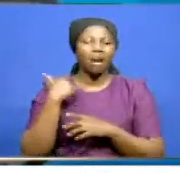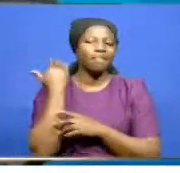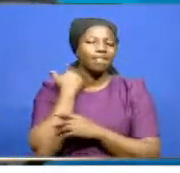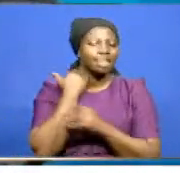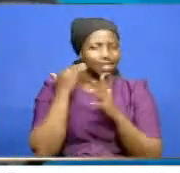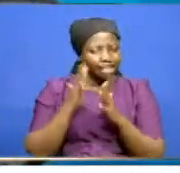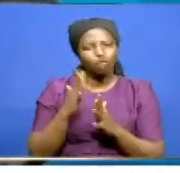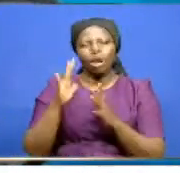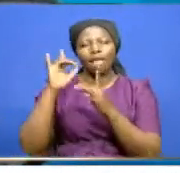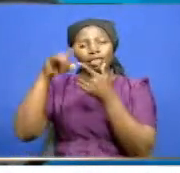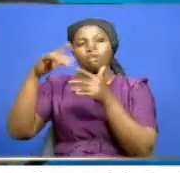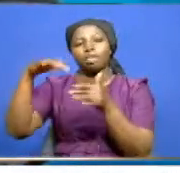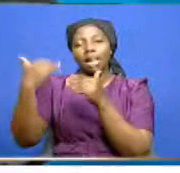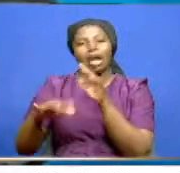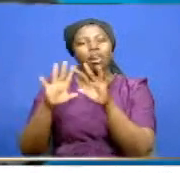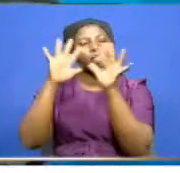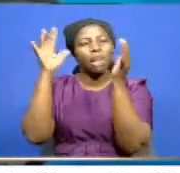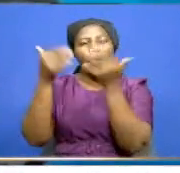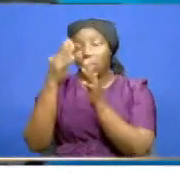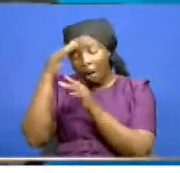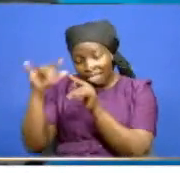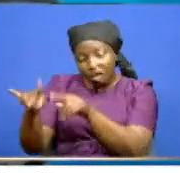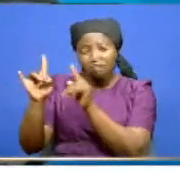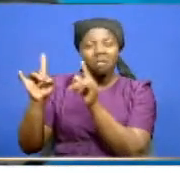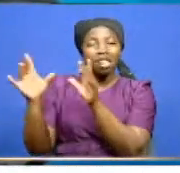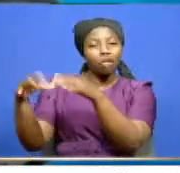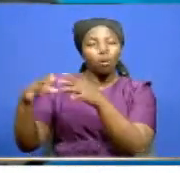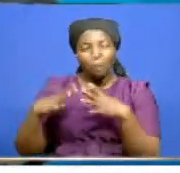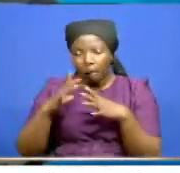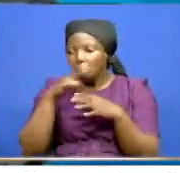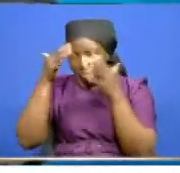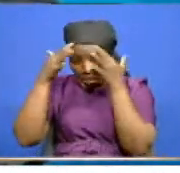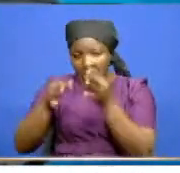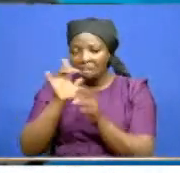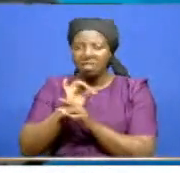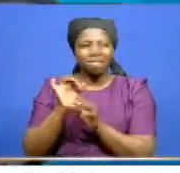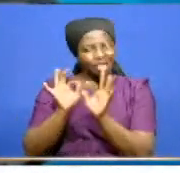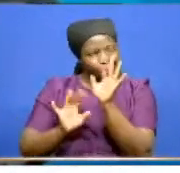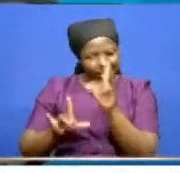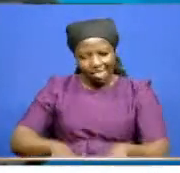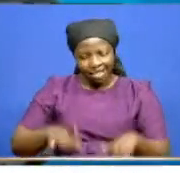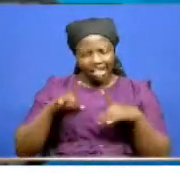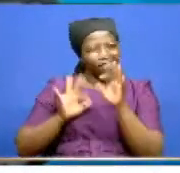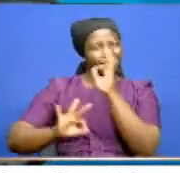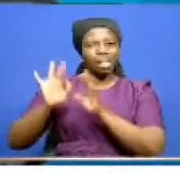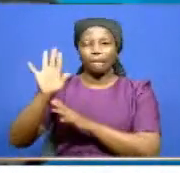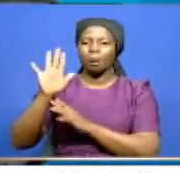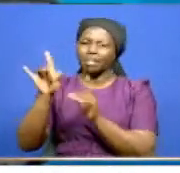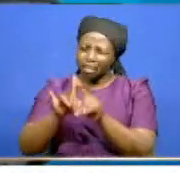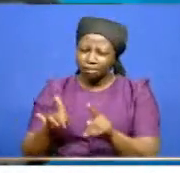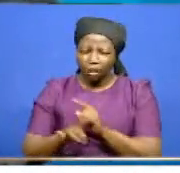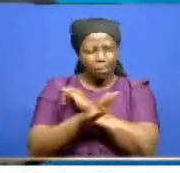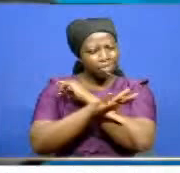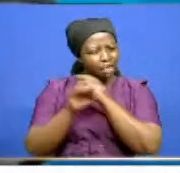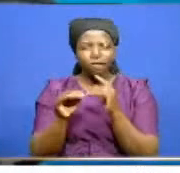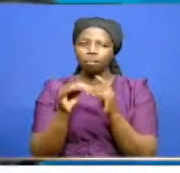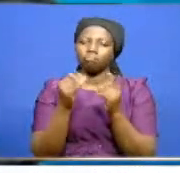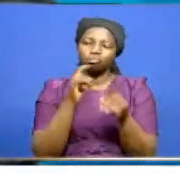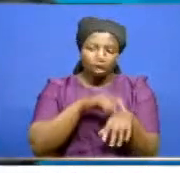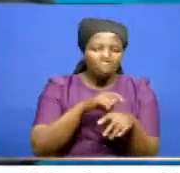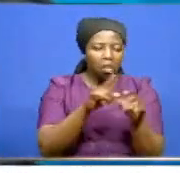wameamua na ni lifestyle yao. Sasa ni ile, ni kama mtu mwizi tu mpaka aibe. Hata akiokoka kesho utapata mwizi mwingine.